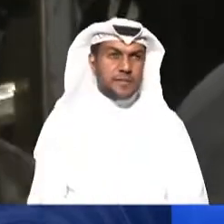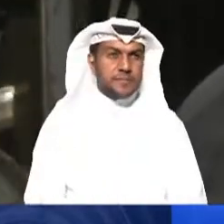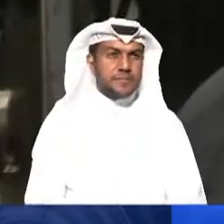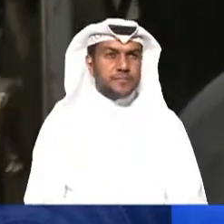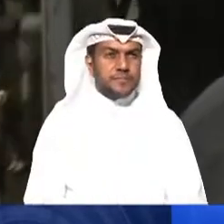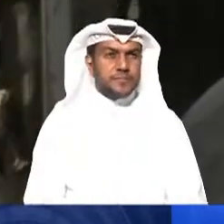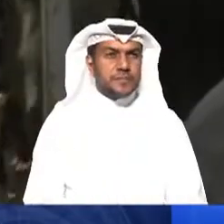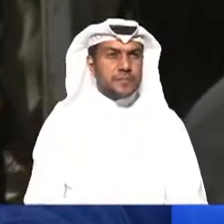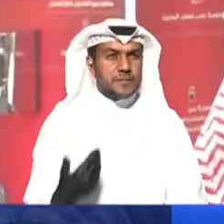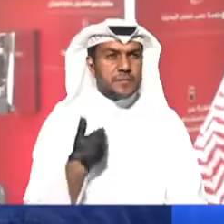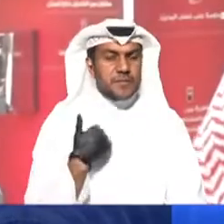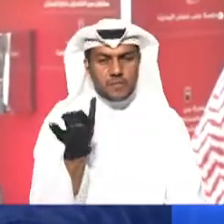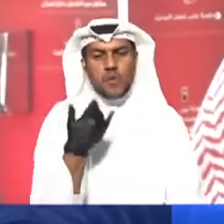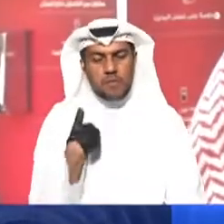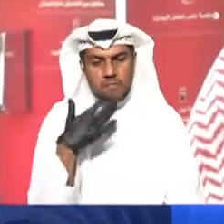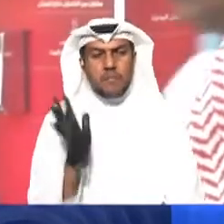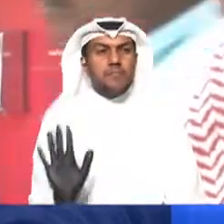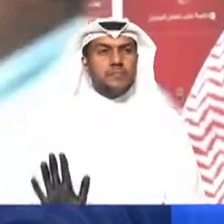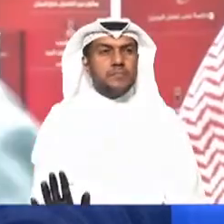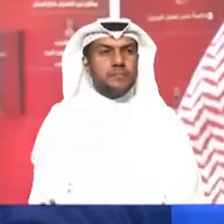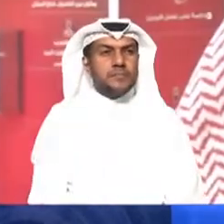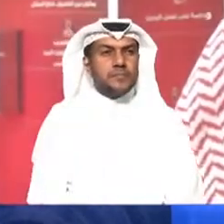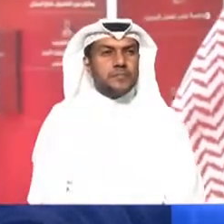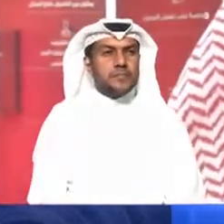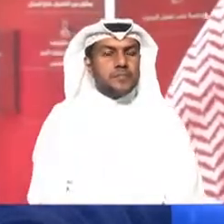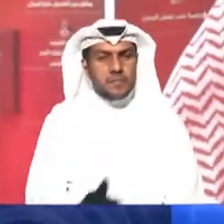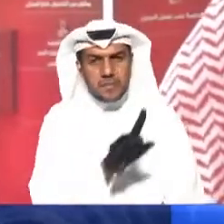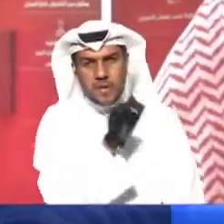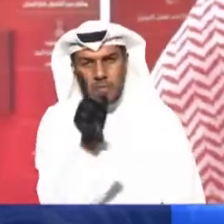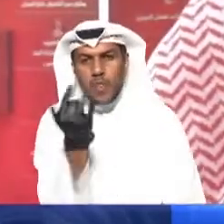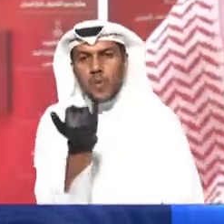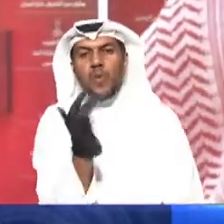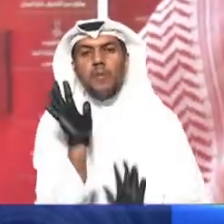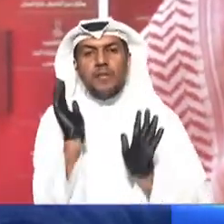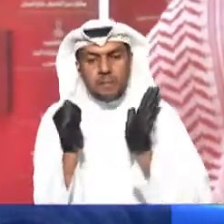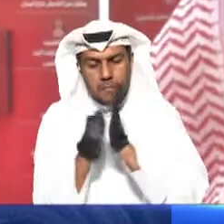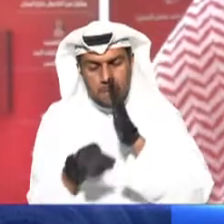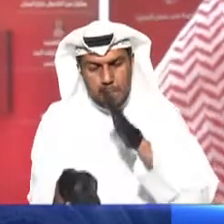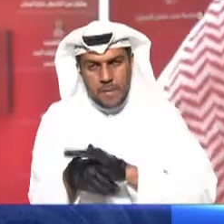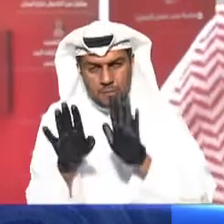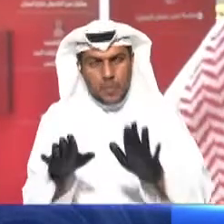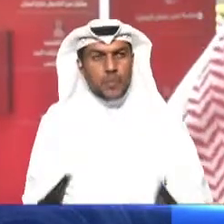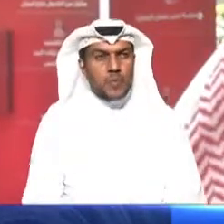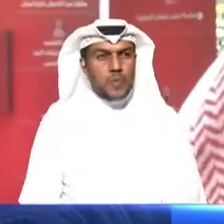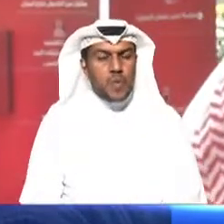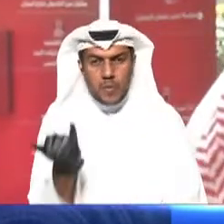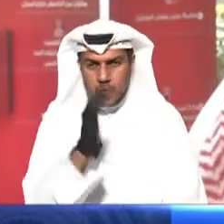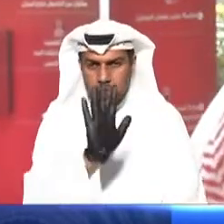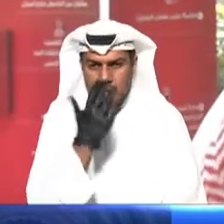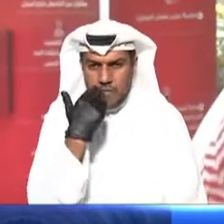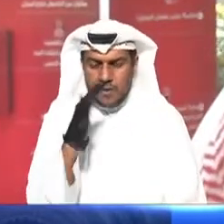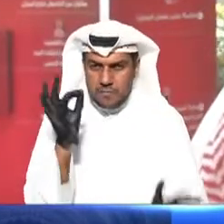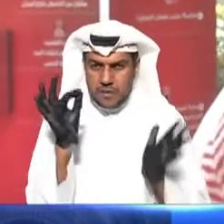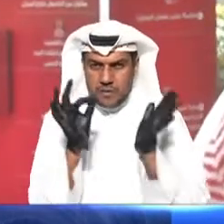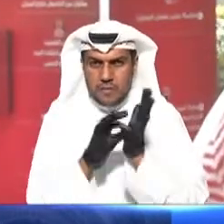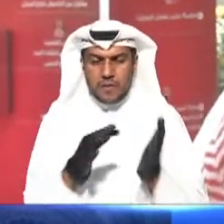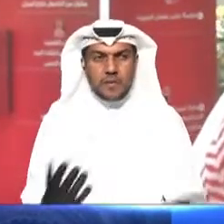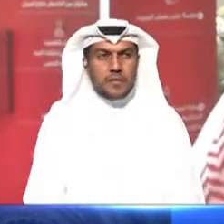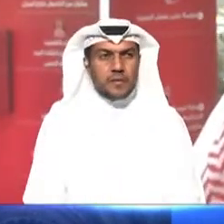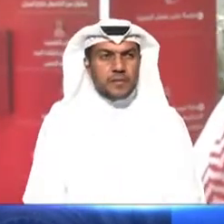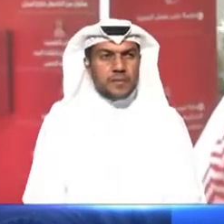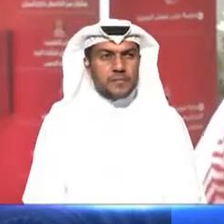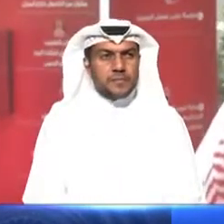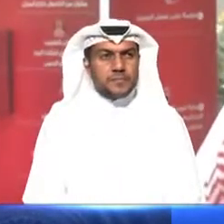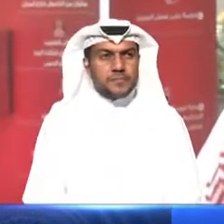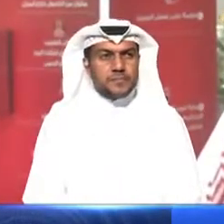انا اليوم انجبرت على طول، ما بنطلع من البيت الا شيء ضروري، بس غير شيء ضروري ما نطلع من البيت، متواجدين على